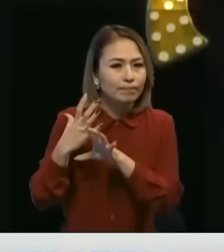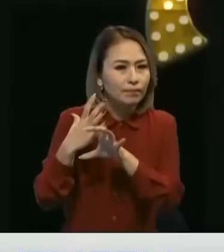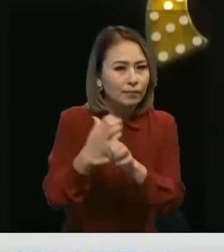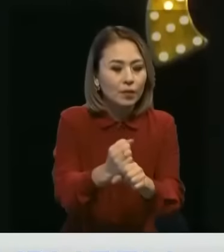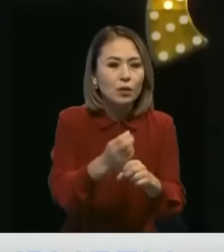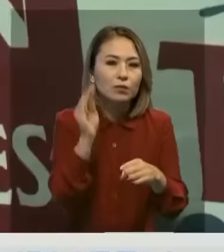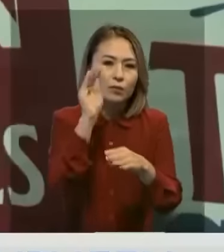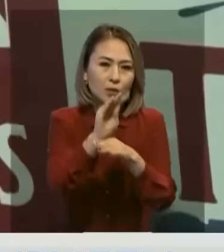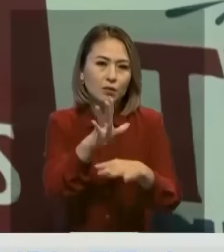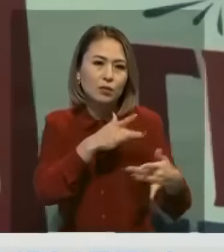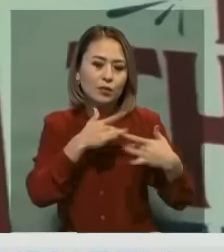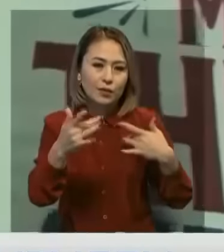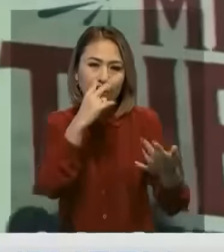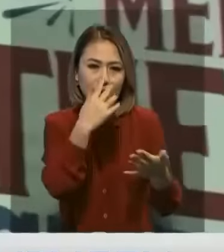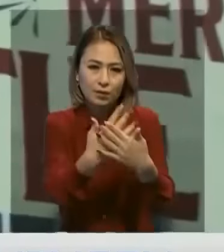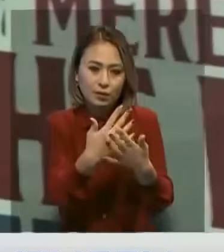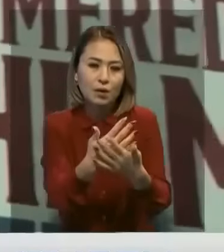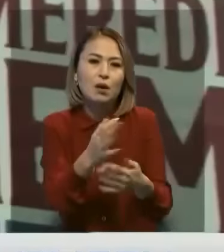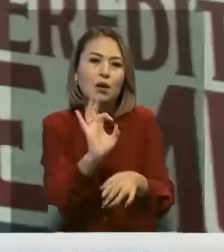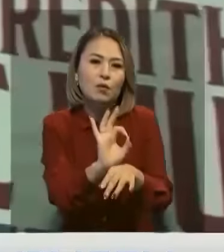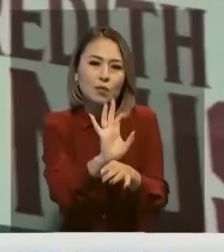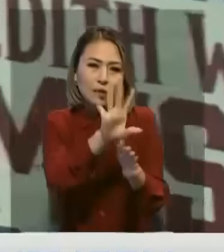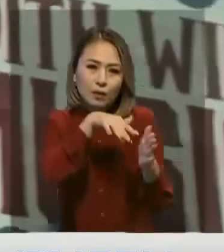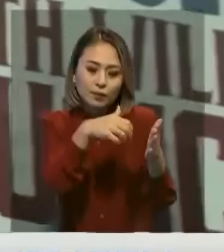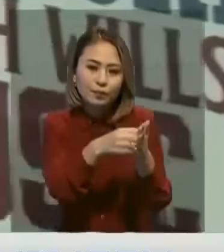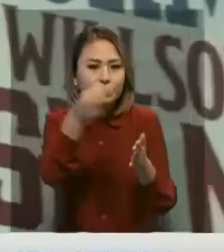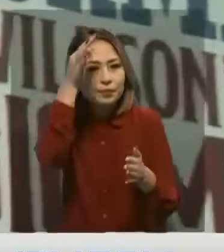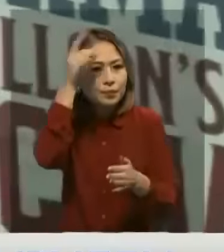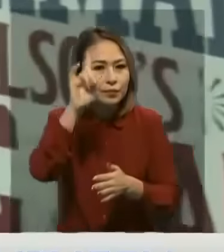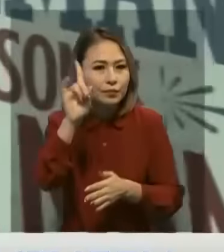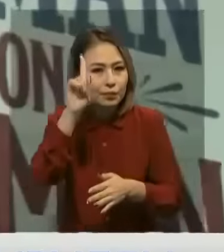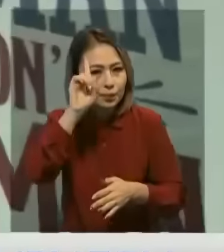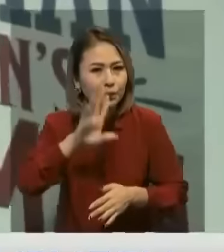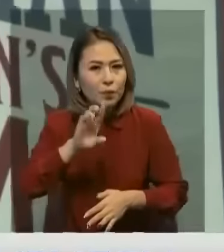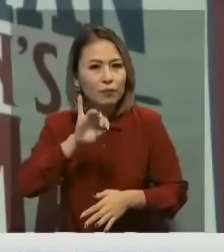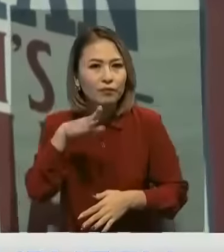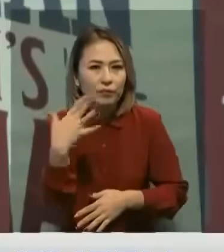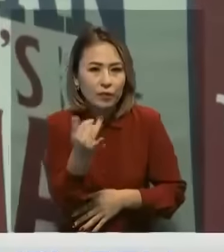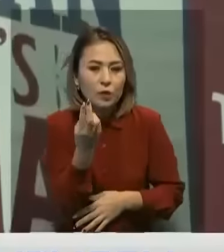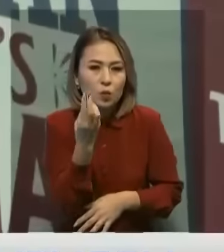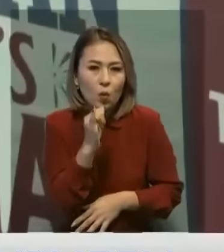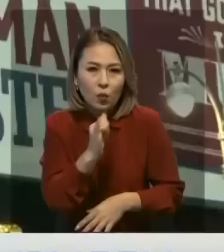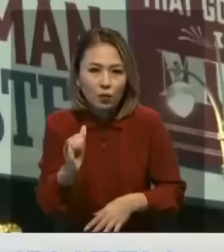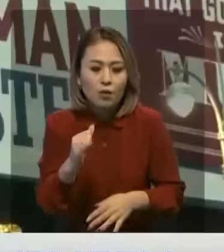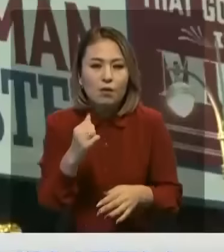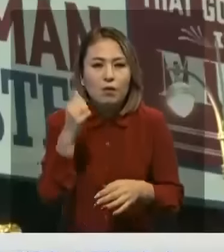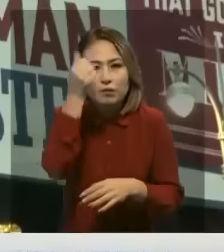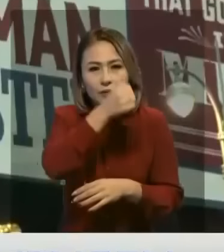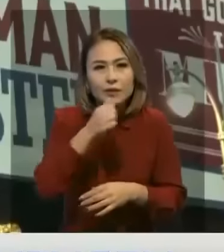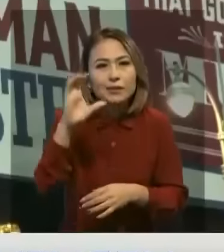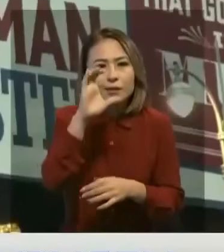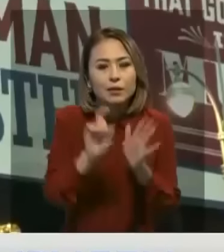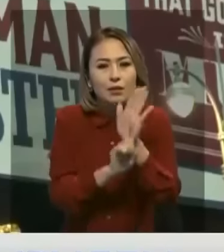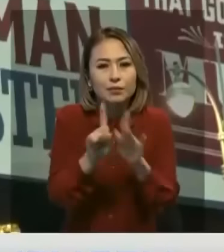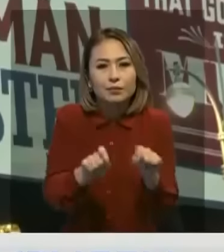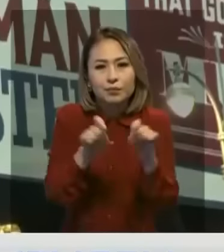кеткен, бұған қоса басты рөлді сомдайтын әртістер де ауырып қалыпты. Айта кетейін, танымал Бродвей шоуы ағымдағы жылдың қыркүйек айында ғана